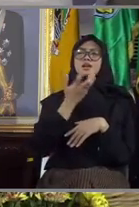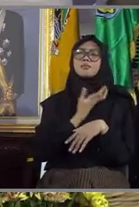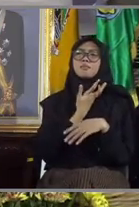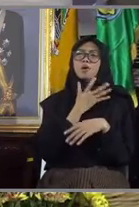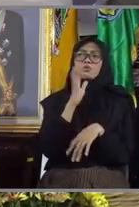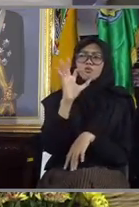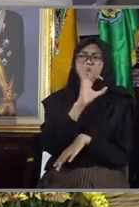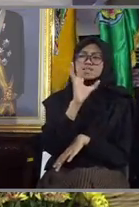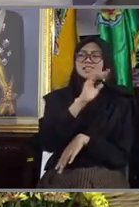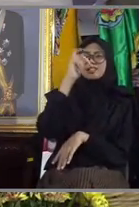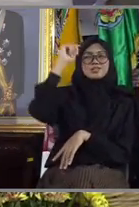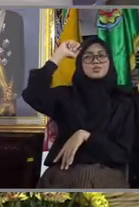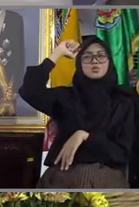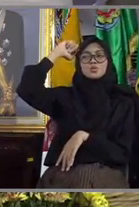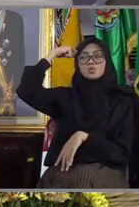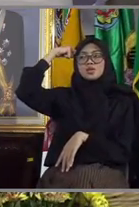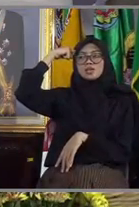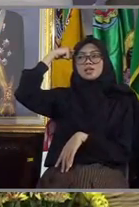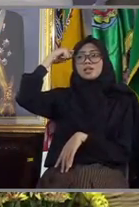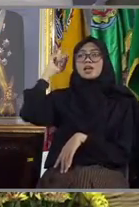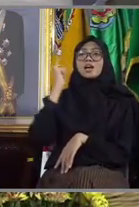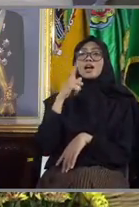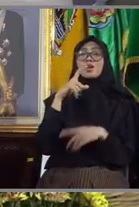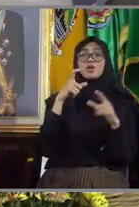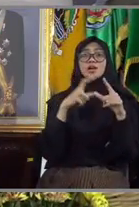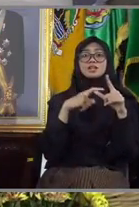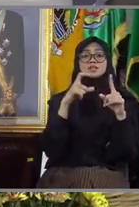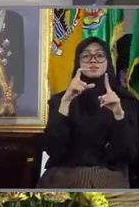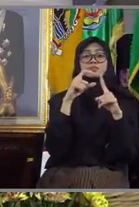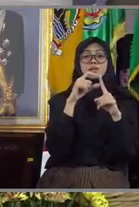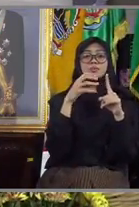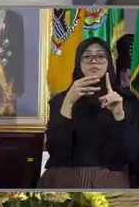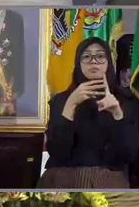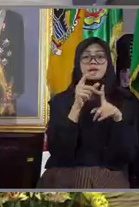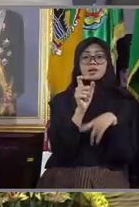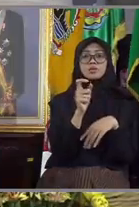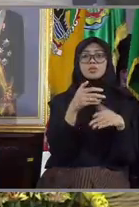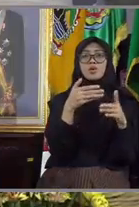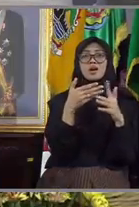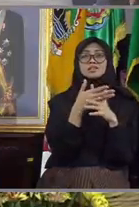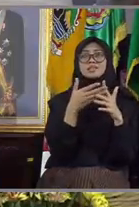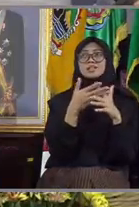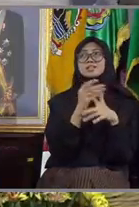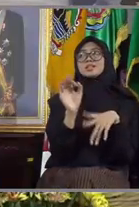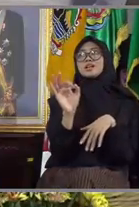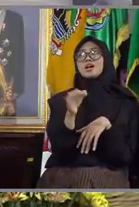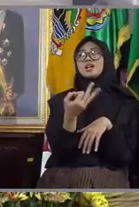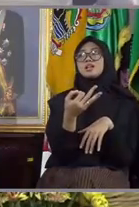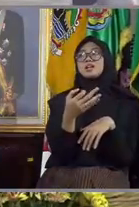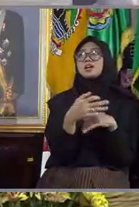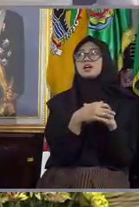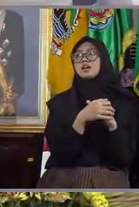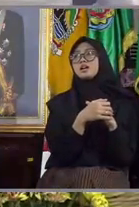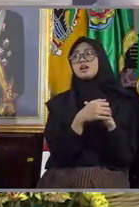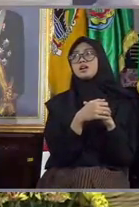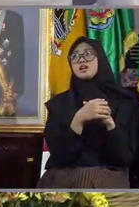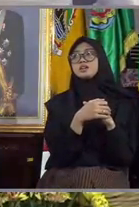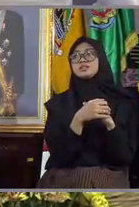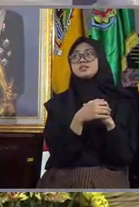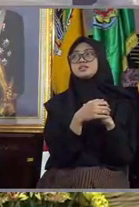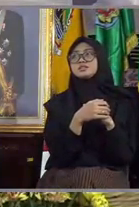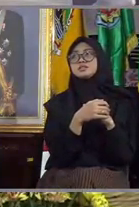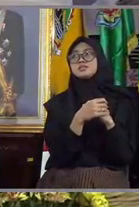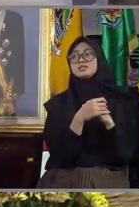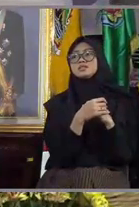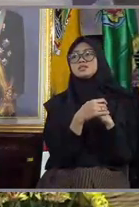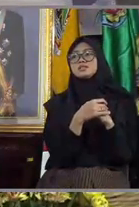air, kesulitan sekali di SPBU, tidak akses untuk kami. Akses di SPBU, iya, mohon tadi